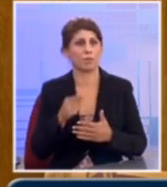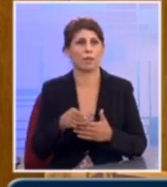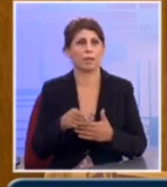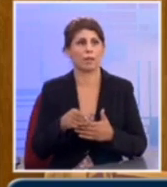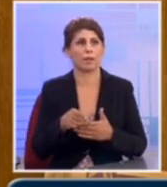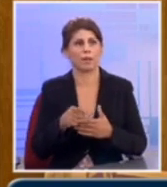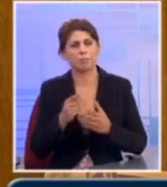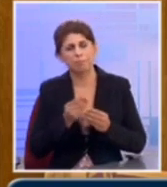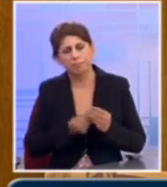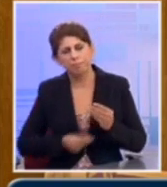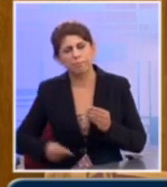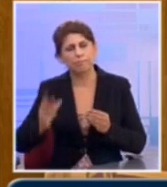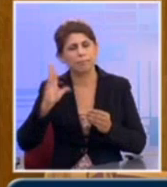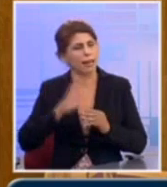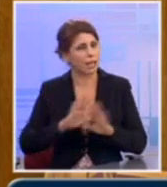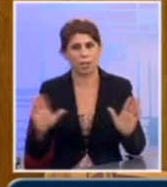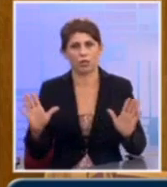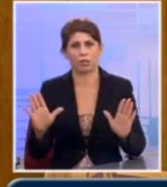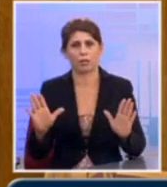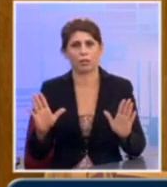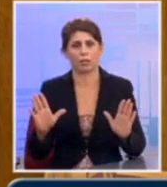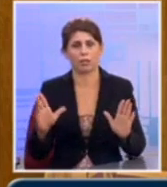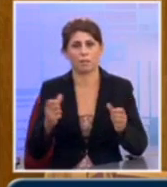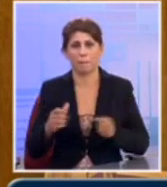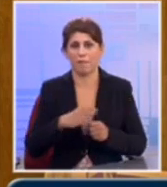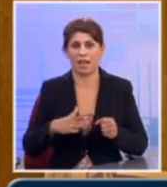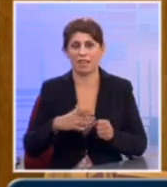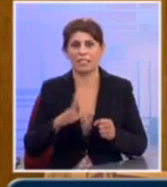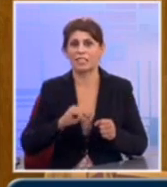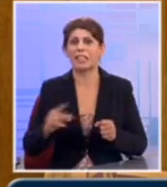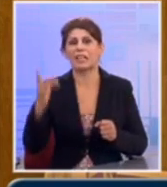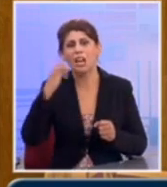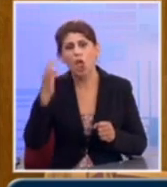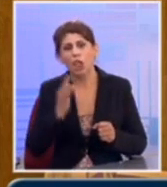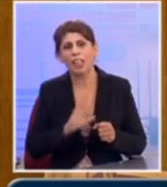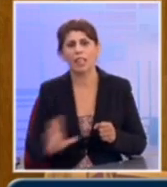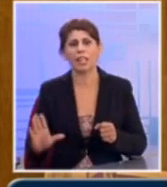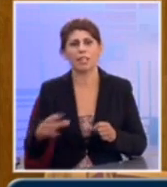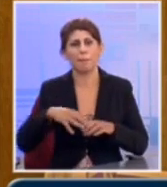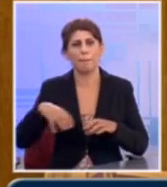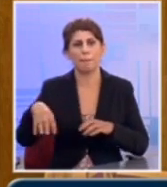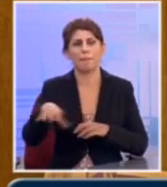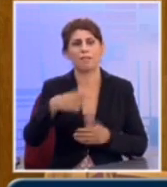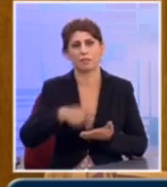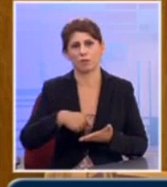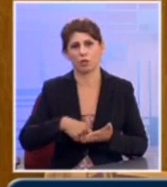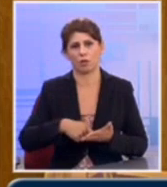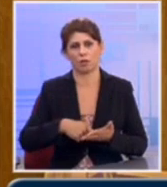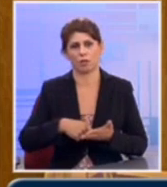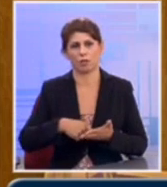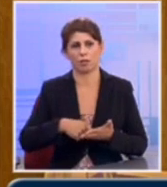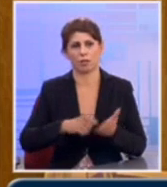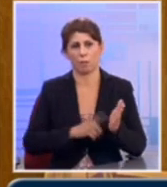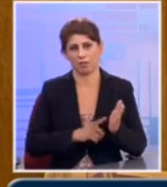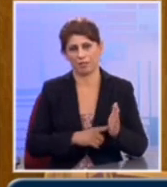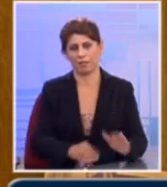παράλογες εντελώς παράλογες με βάση την κοινή λογική πλευρές της φορολογικής